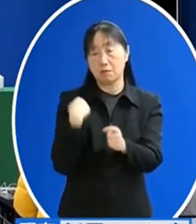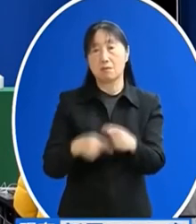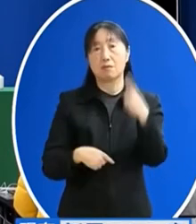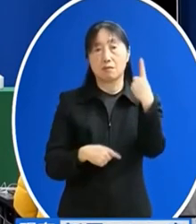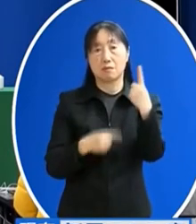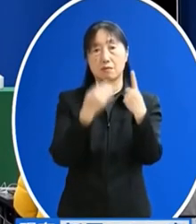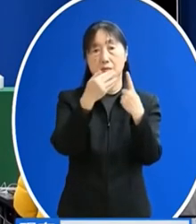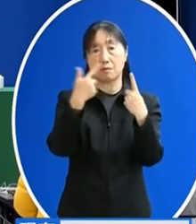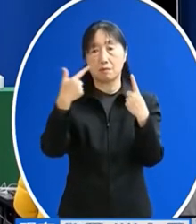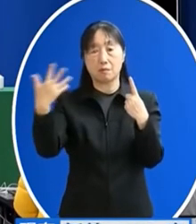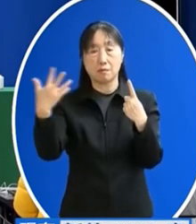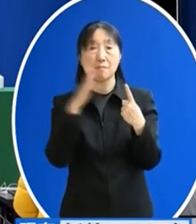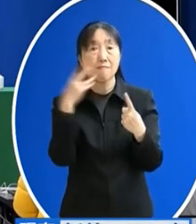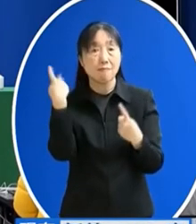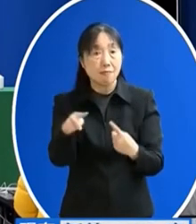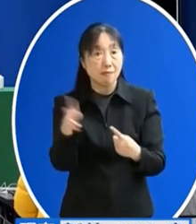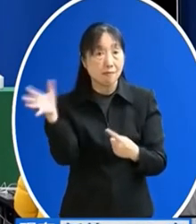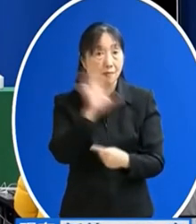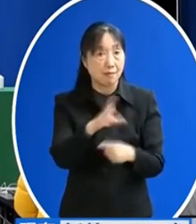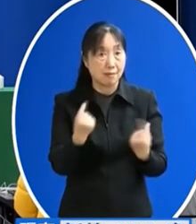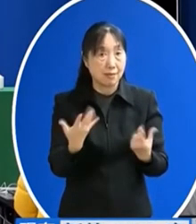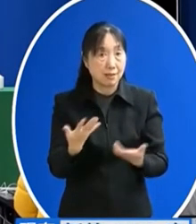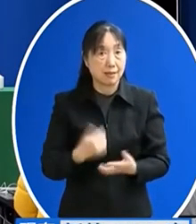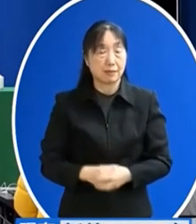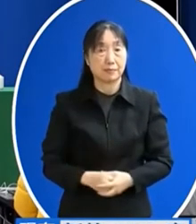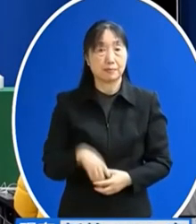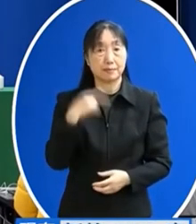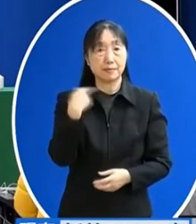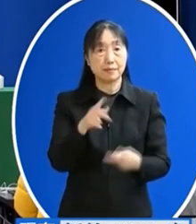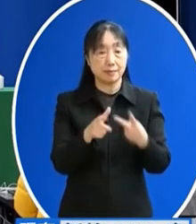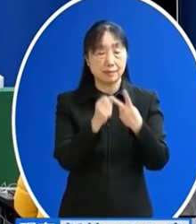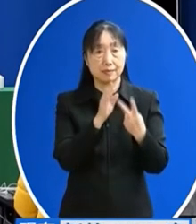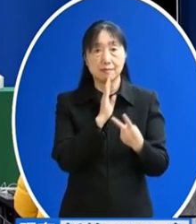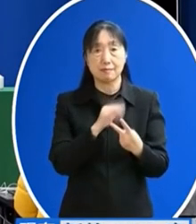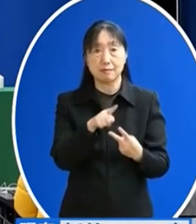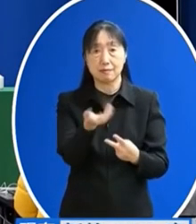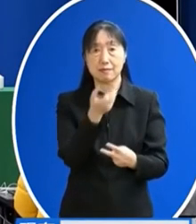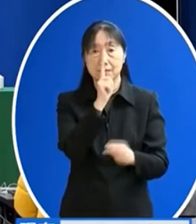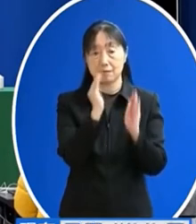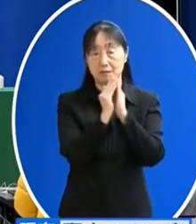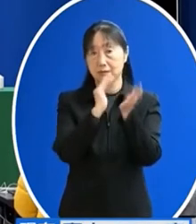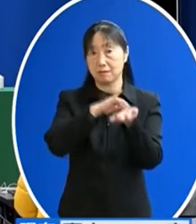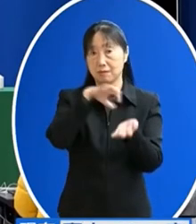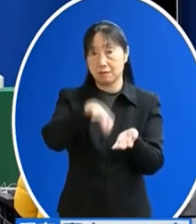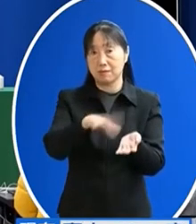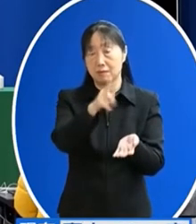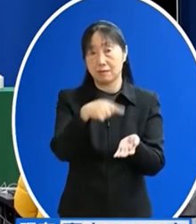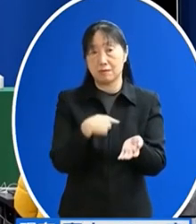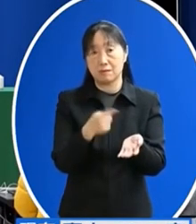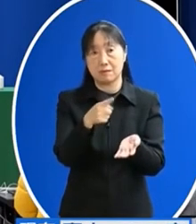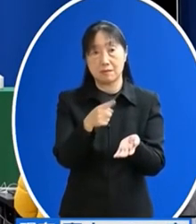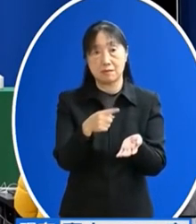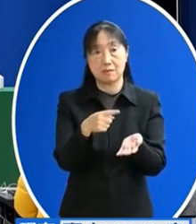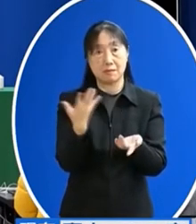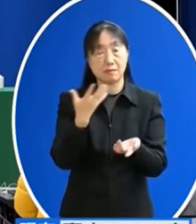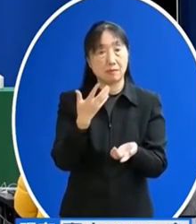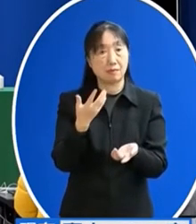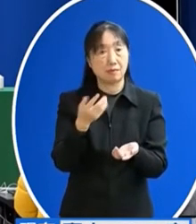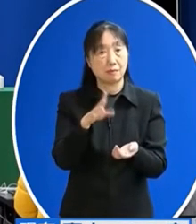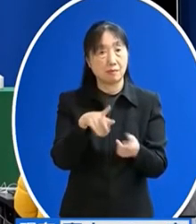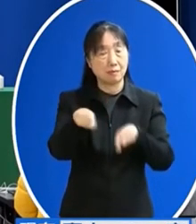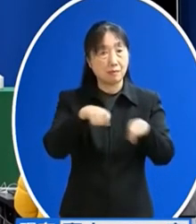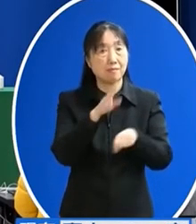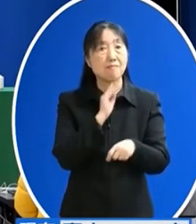APP 重新复出吗？然后第二题想请教，就是刚刚部长提到的这个布桃的清零计划，时间上